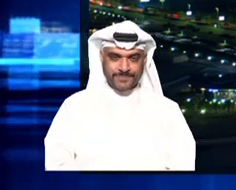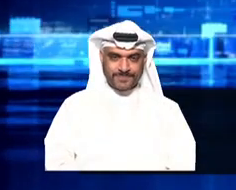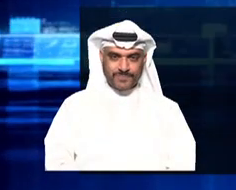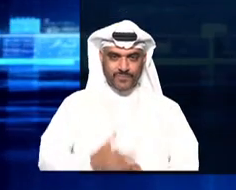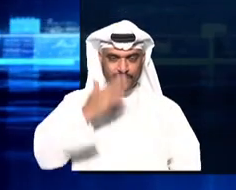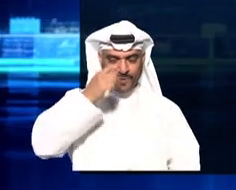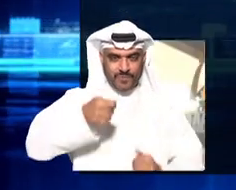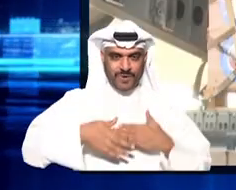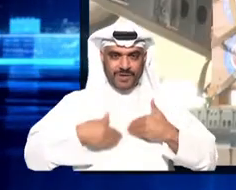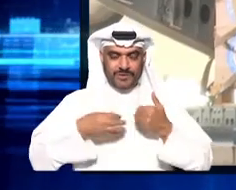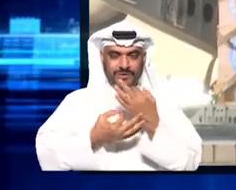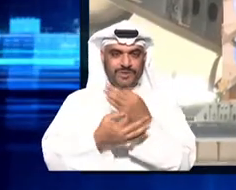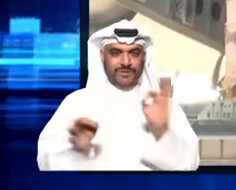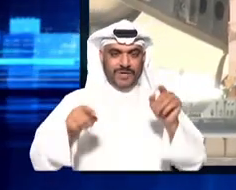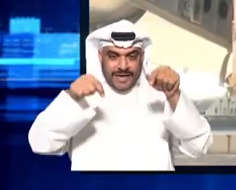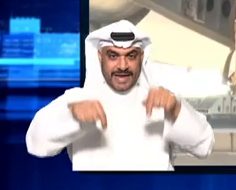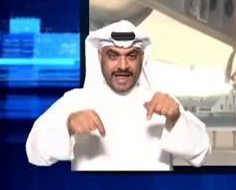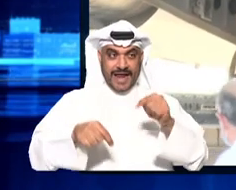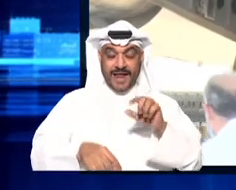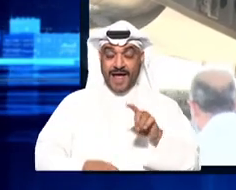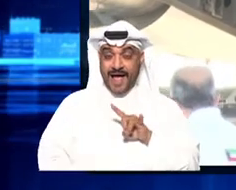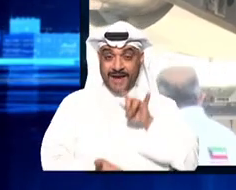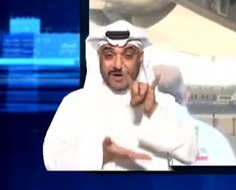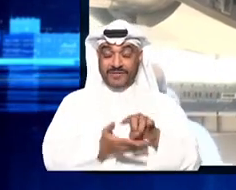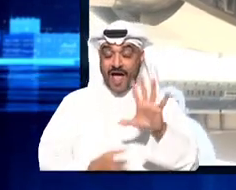شاكر لكم هذه الفرصة